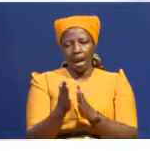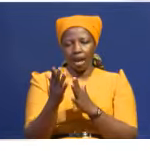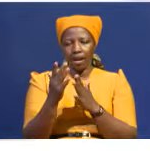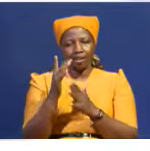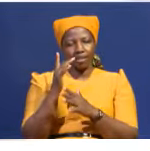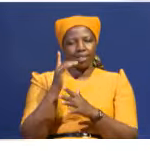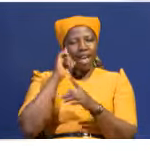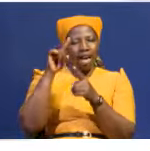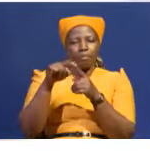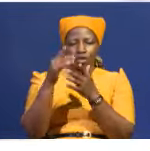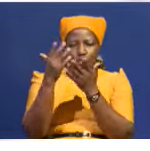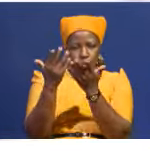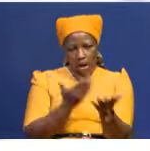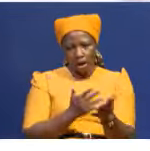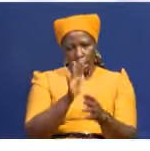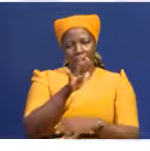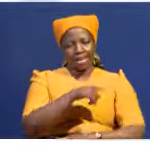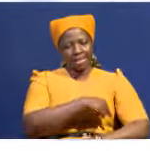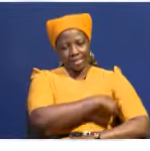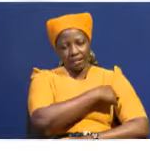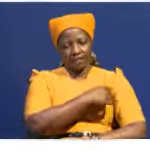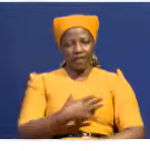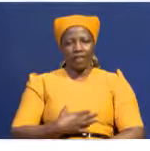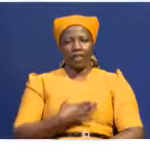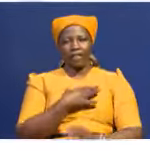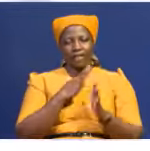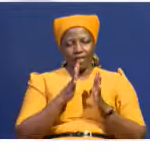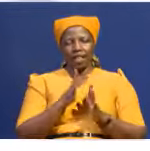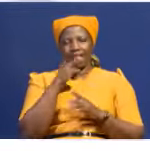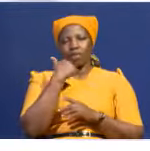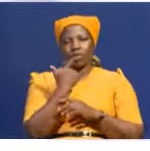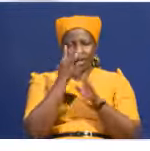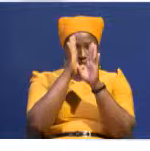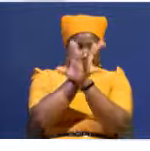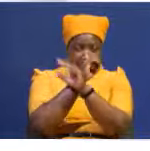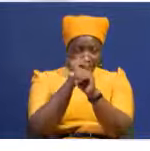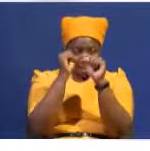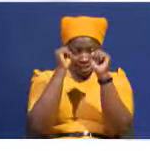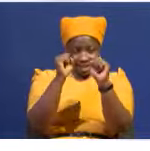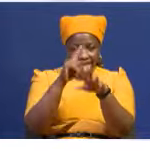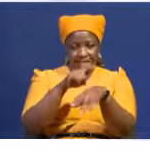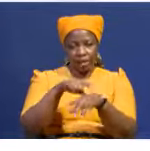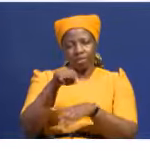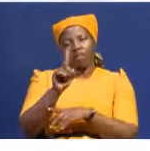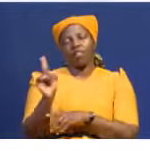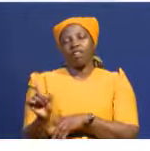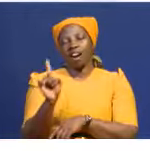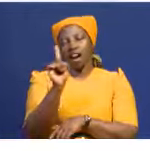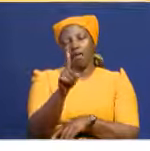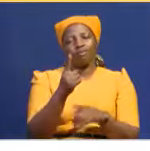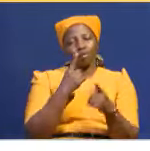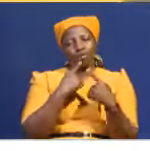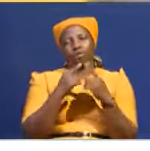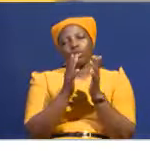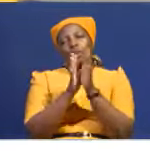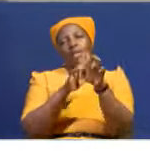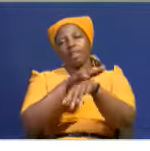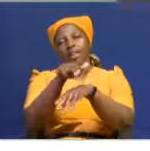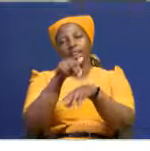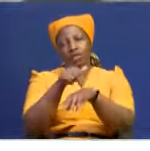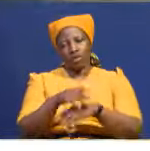kumkaribisha mgeni wao wa heshima siku hii ya leo, ambapo ni rais atakapokuwa anazungumza na taifa ama